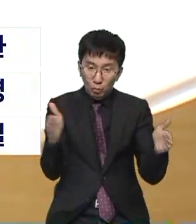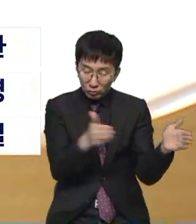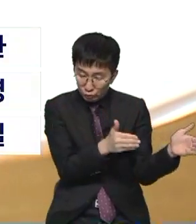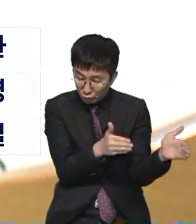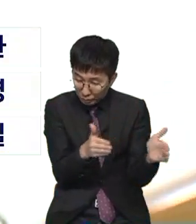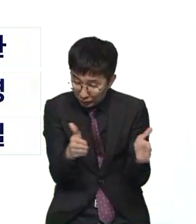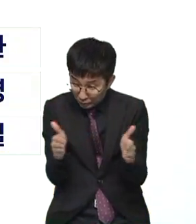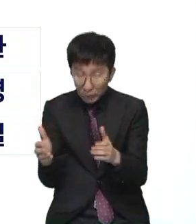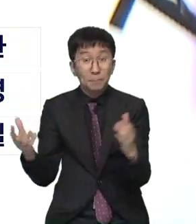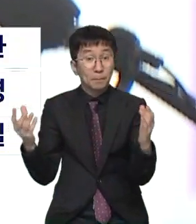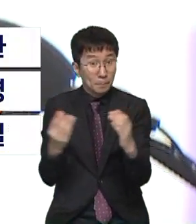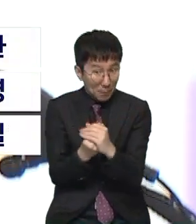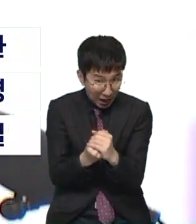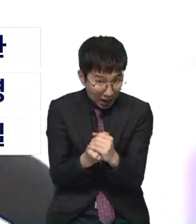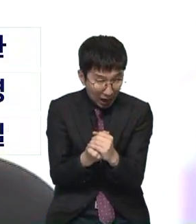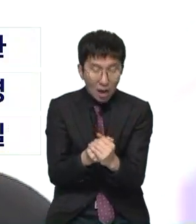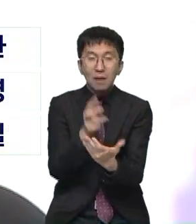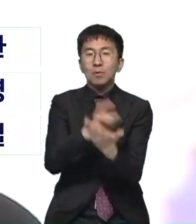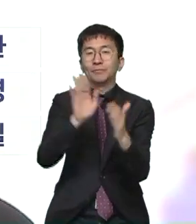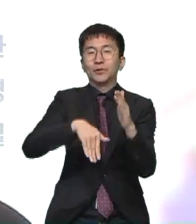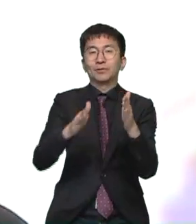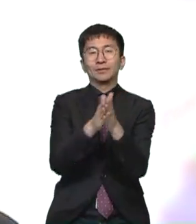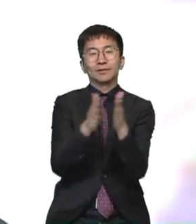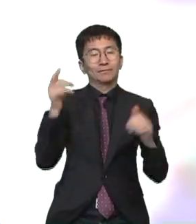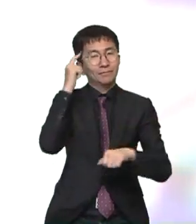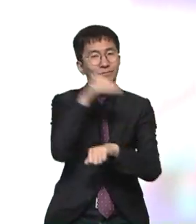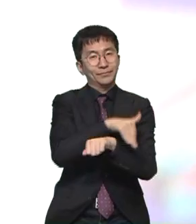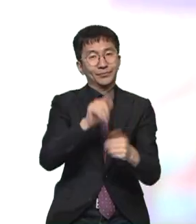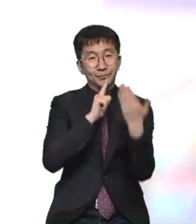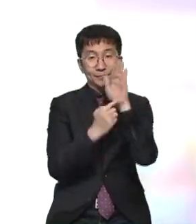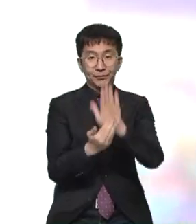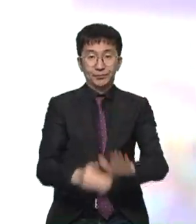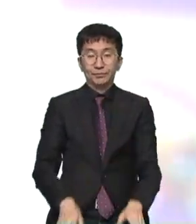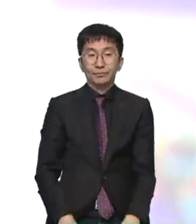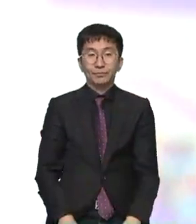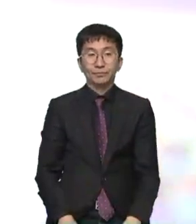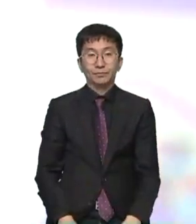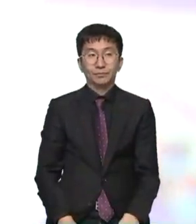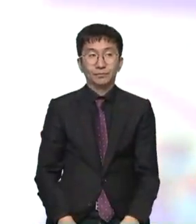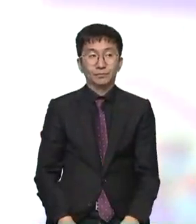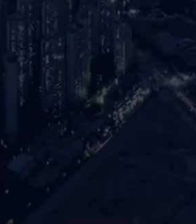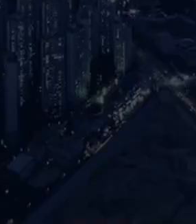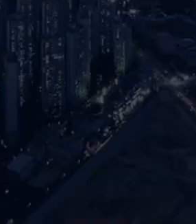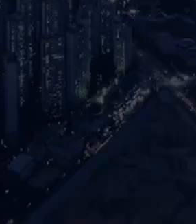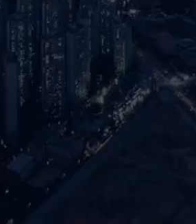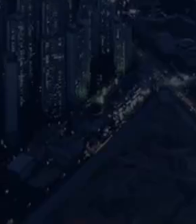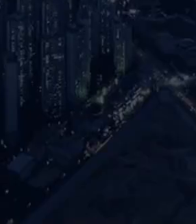거친 뒤 시행할 방침이라고 설명했습니다. SBS 한성희입니다.